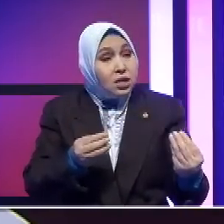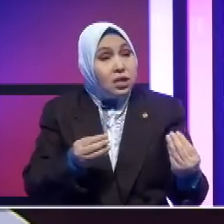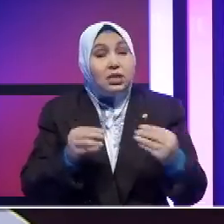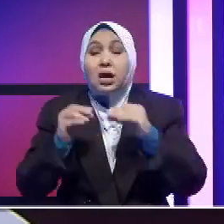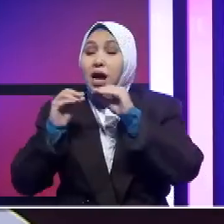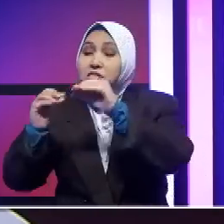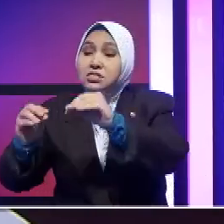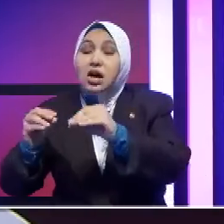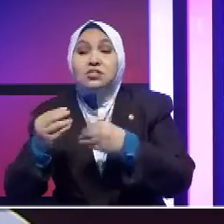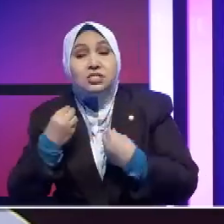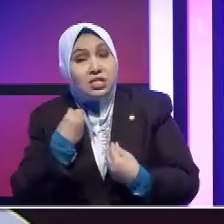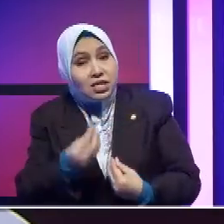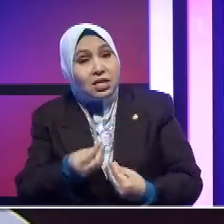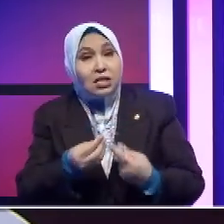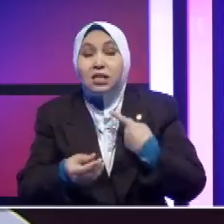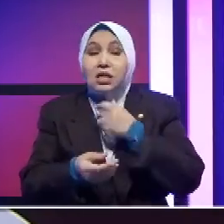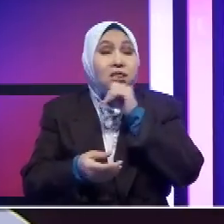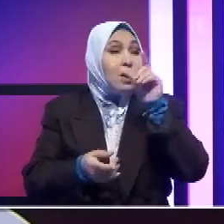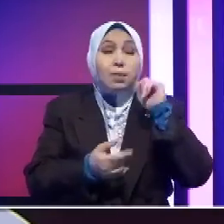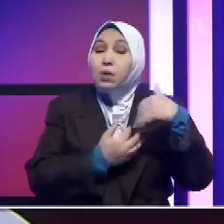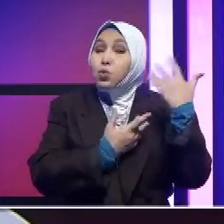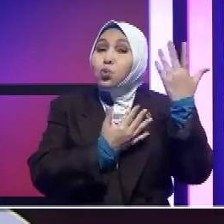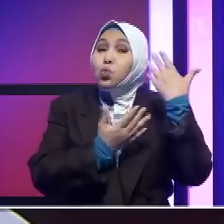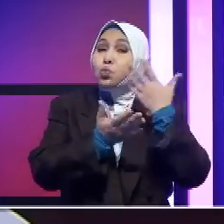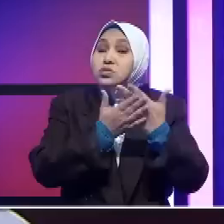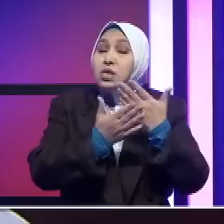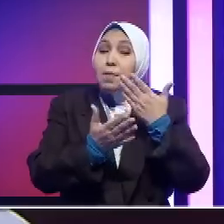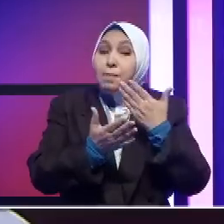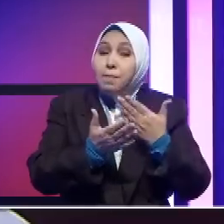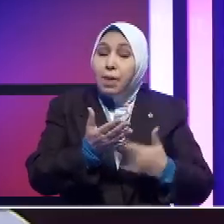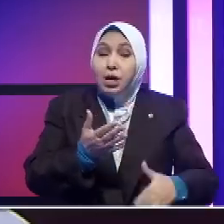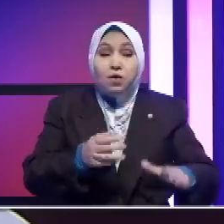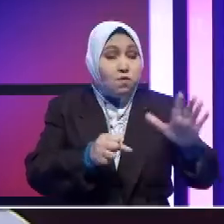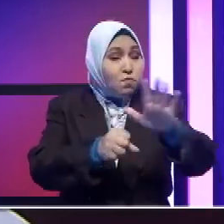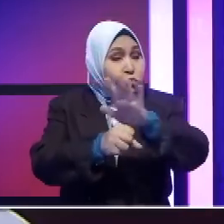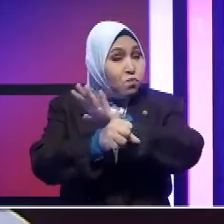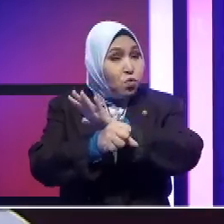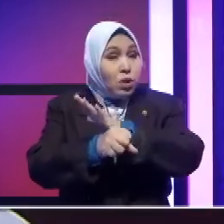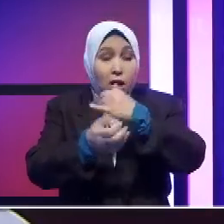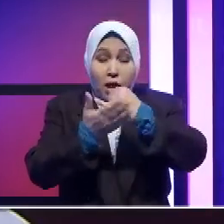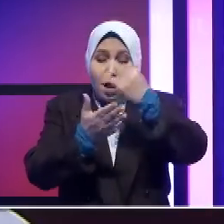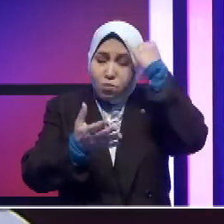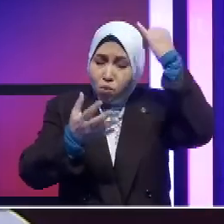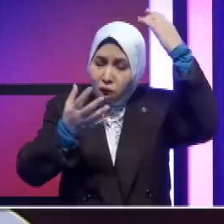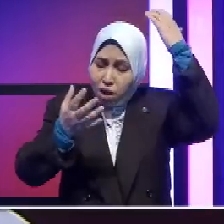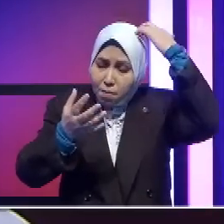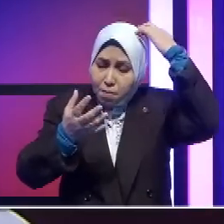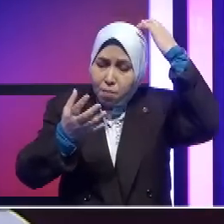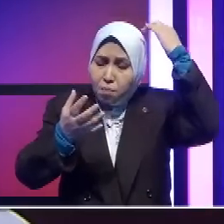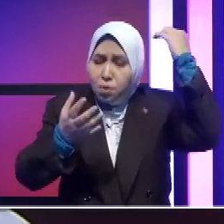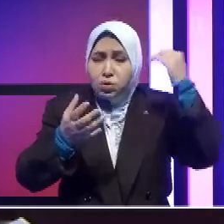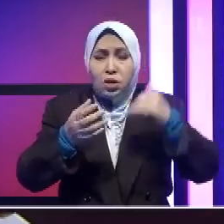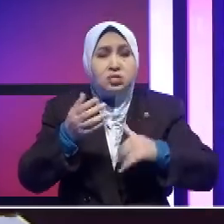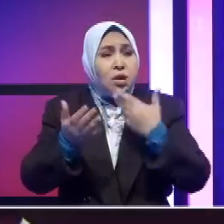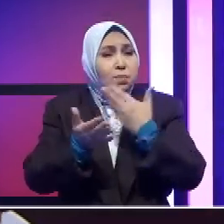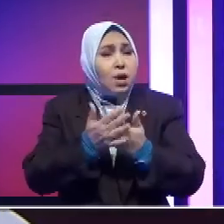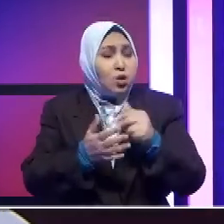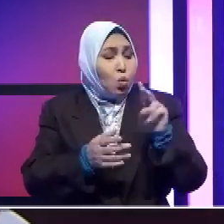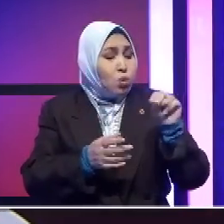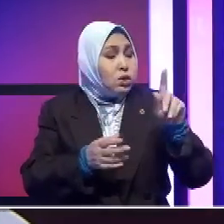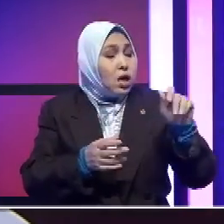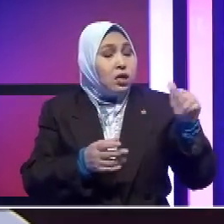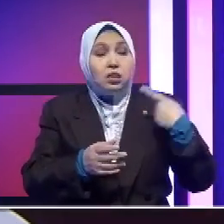ajak sedikit, ya. Kita tak payah tunggu sampai penuh, ya, ilmu dekat kepala, sampai nota kita